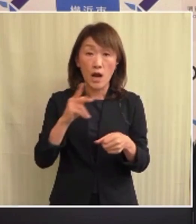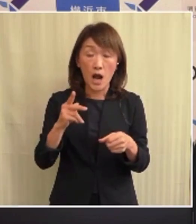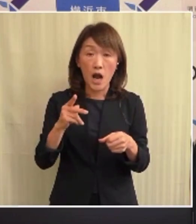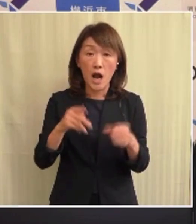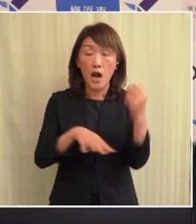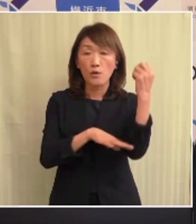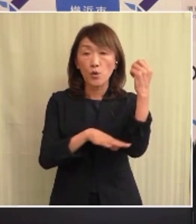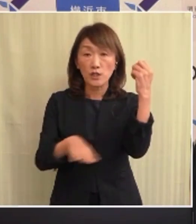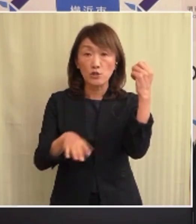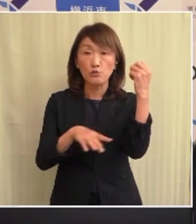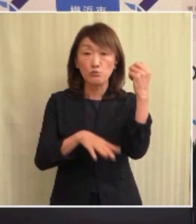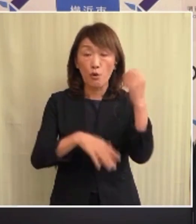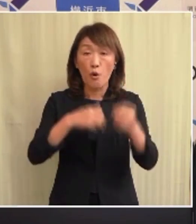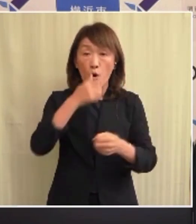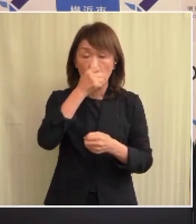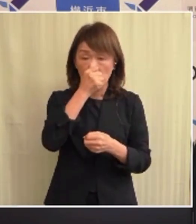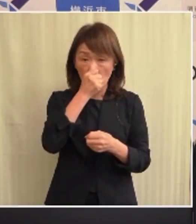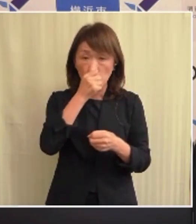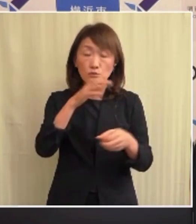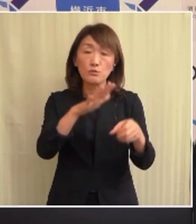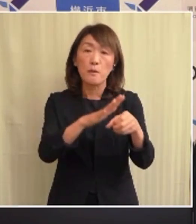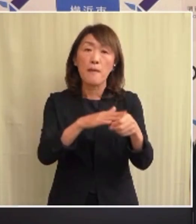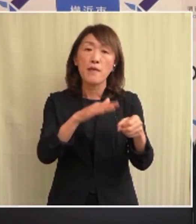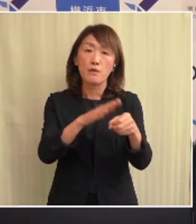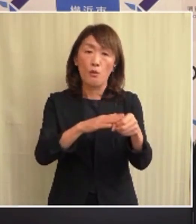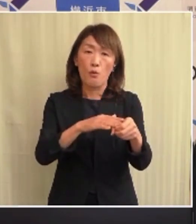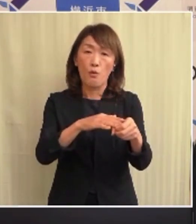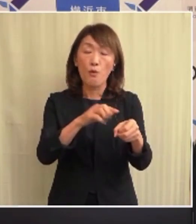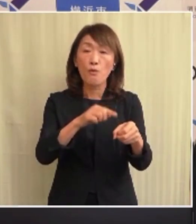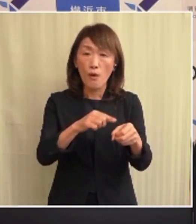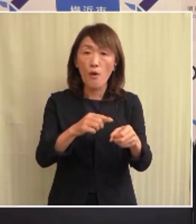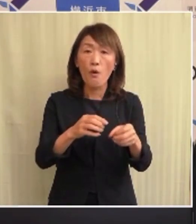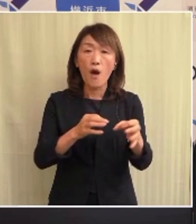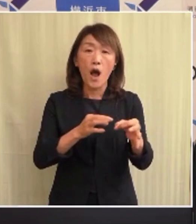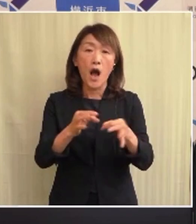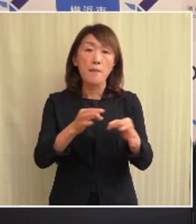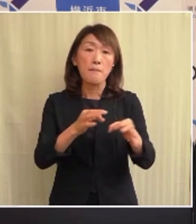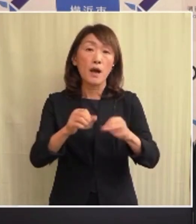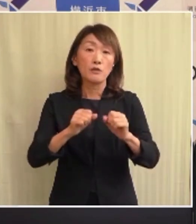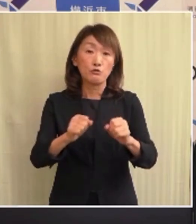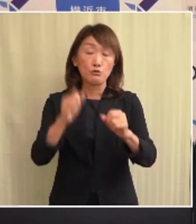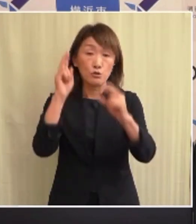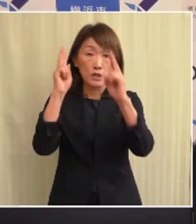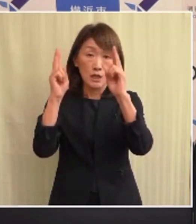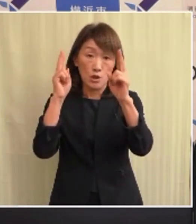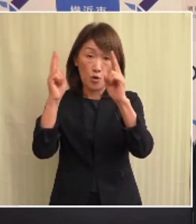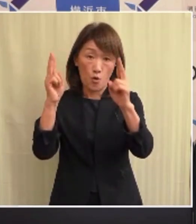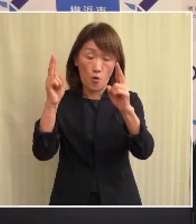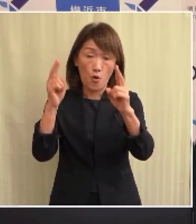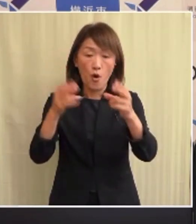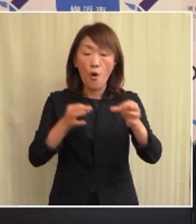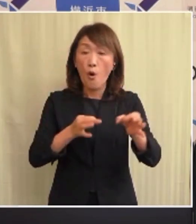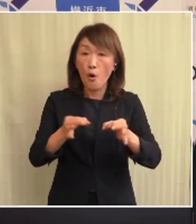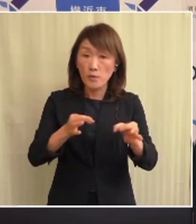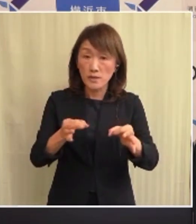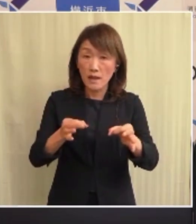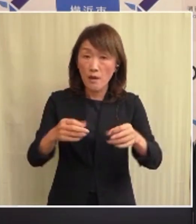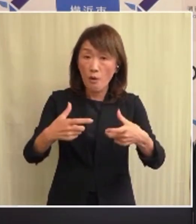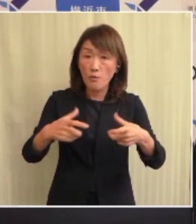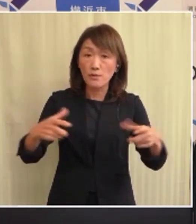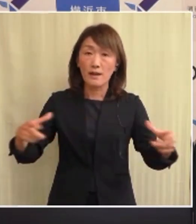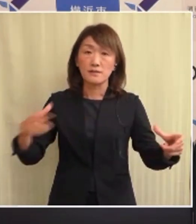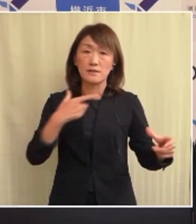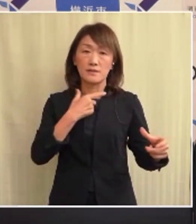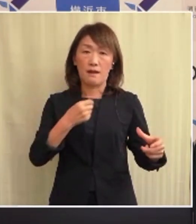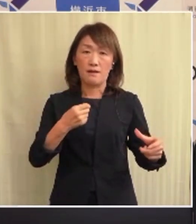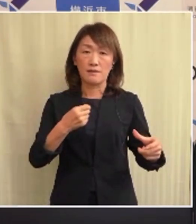準を満たすようなお弁当を販売するこう企業さんとか店舗を増やしていきたいというふうに